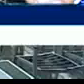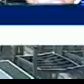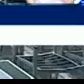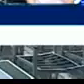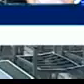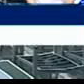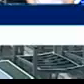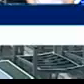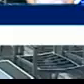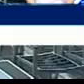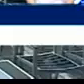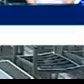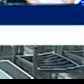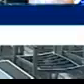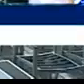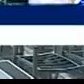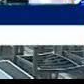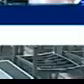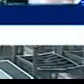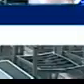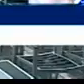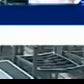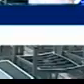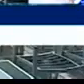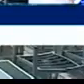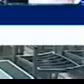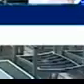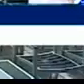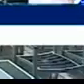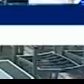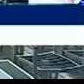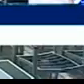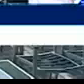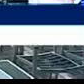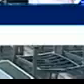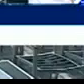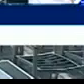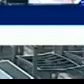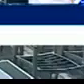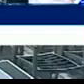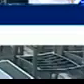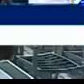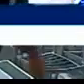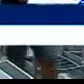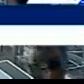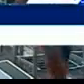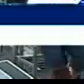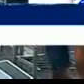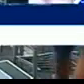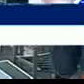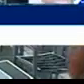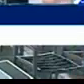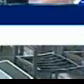Aur. Nu numai așa lansăm, la Cerb, la Eurovision. Așa, da, e zi, diferența între scena Eurovisionului și scena Cerbului de Aur?